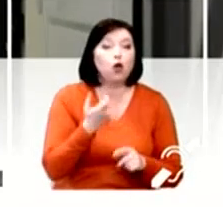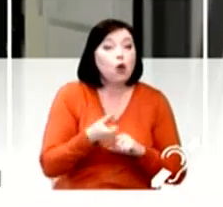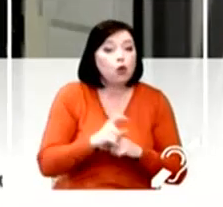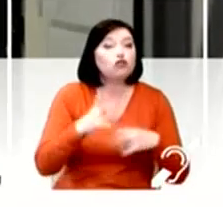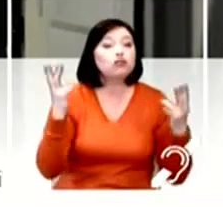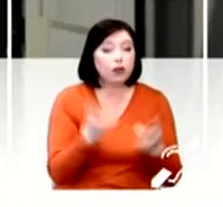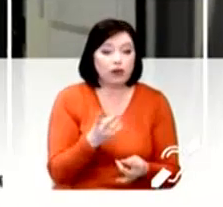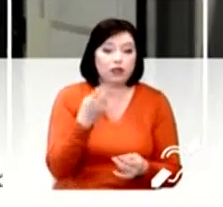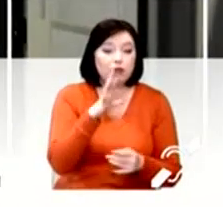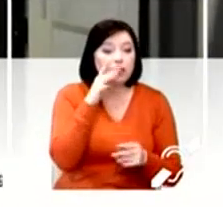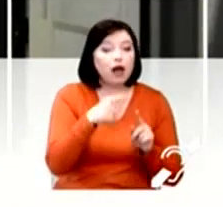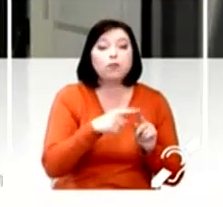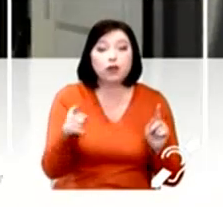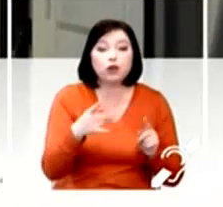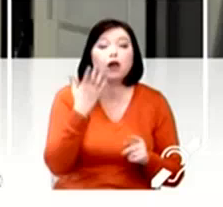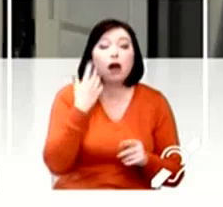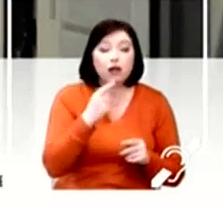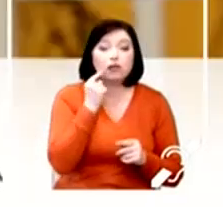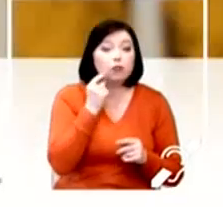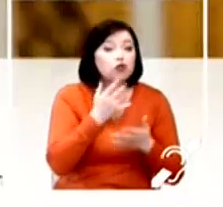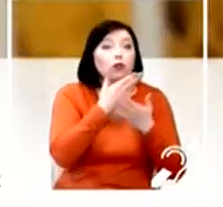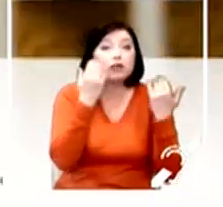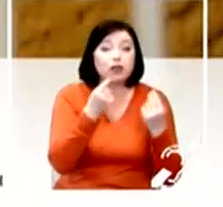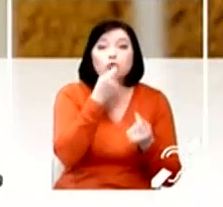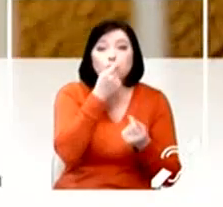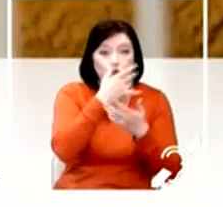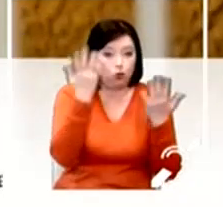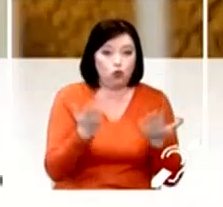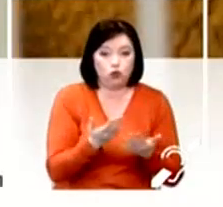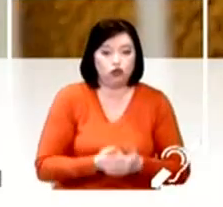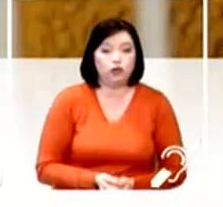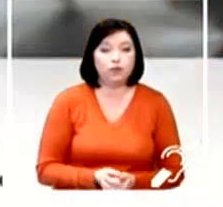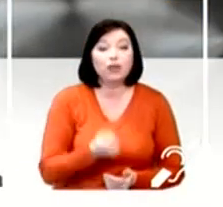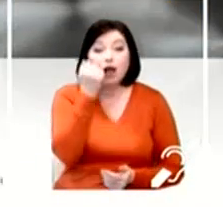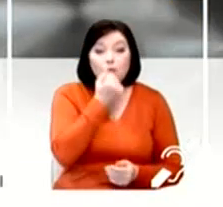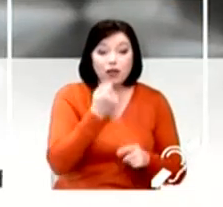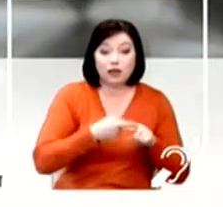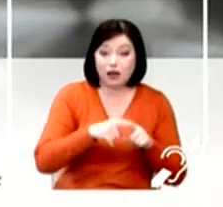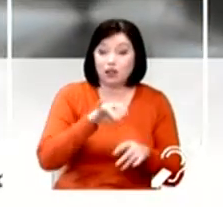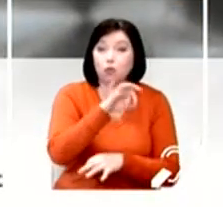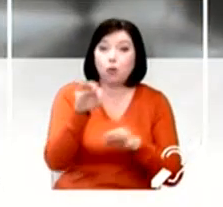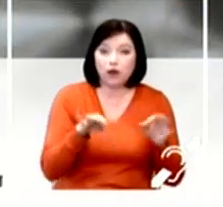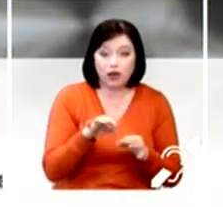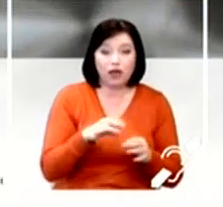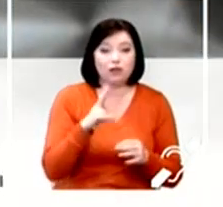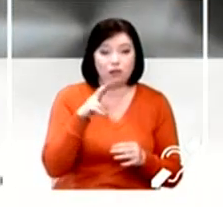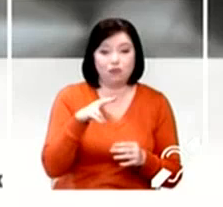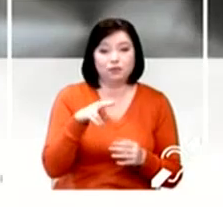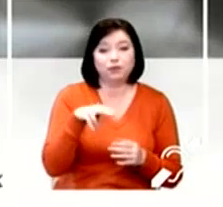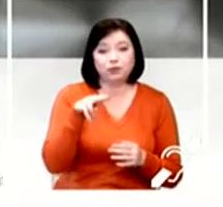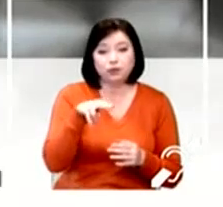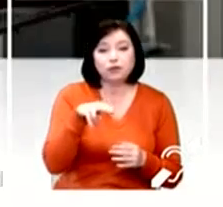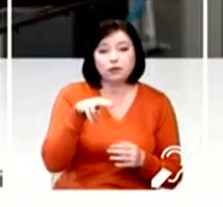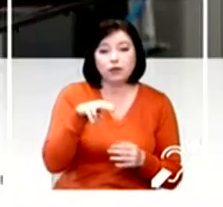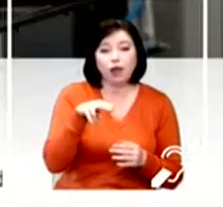de necesară pentru perioadele când insectele nu găsesc nimic în natură. Datorită acestui proiect, pe stânga Nistrului